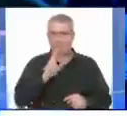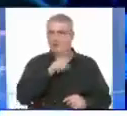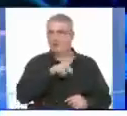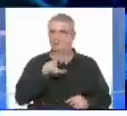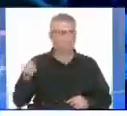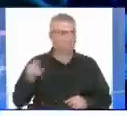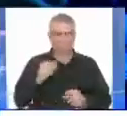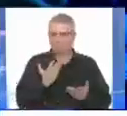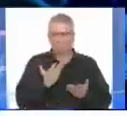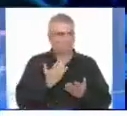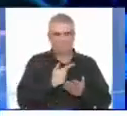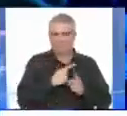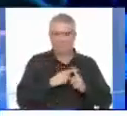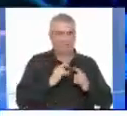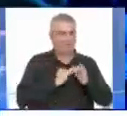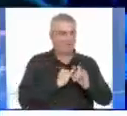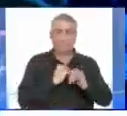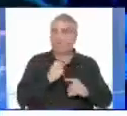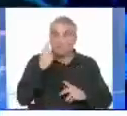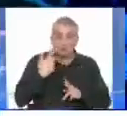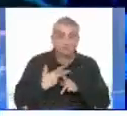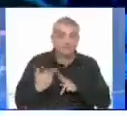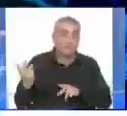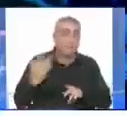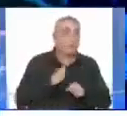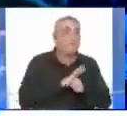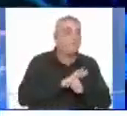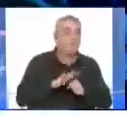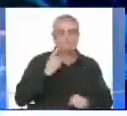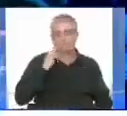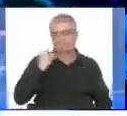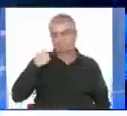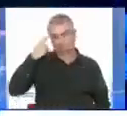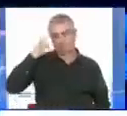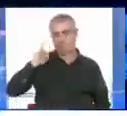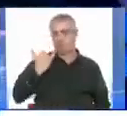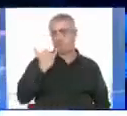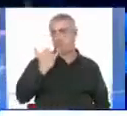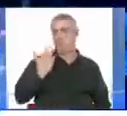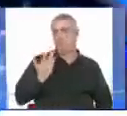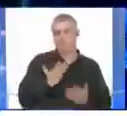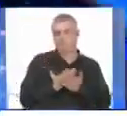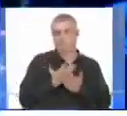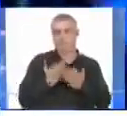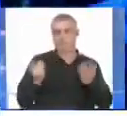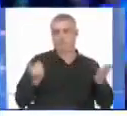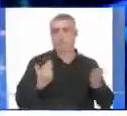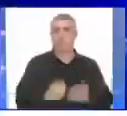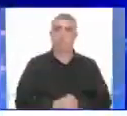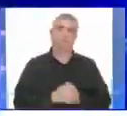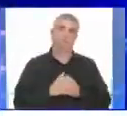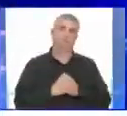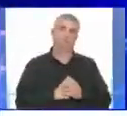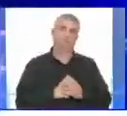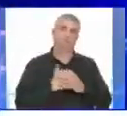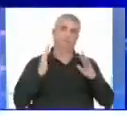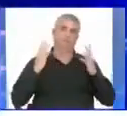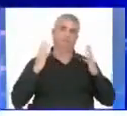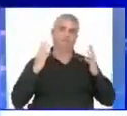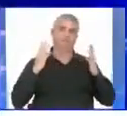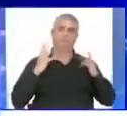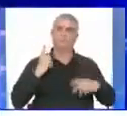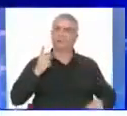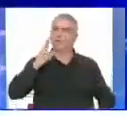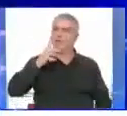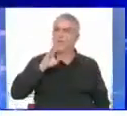לא הוכח קו הספקה שוטף. אתה חושב שיהיה זיכוי מלא? אני חושב שכן. כן, לאור הדין. רגע. האם זה